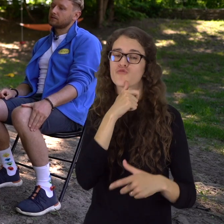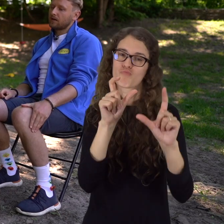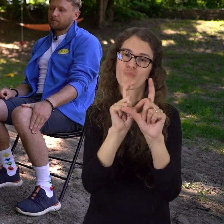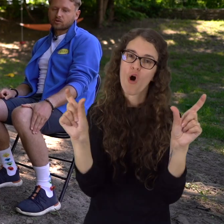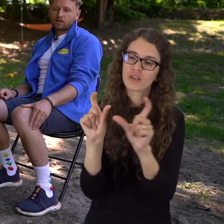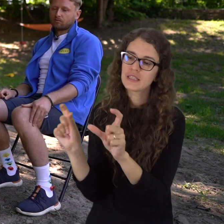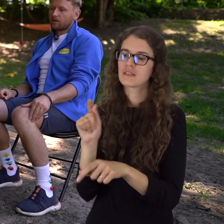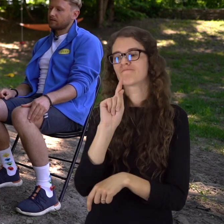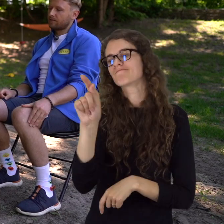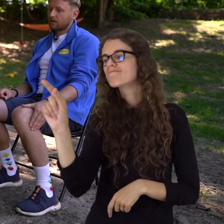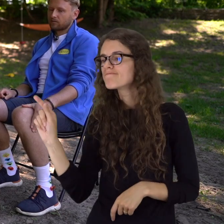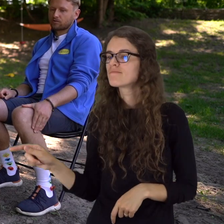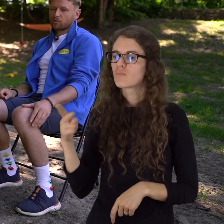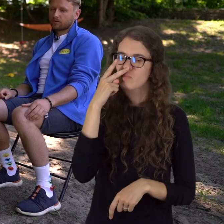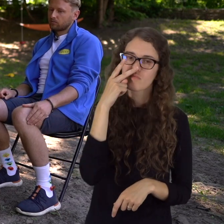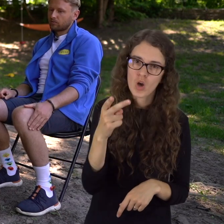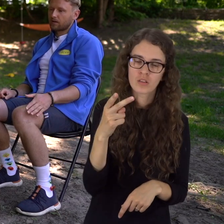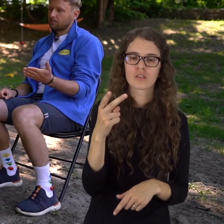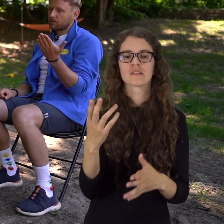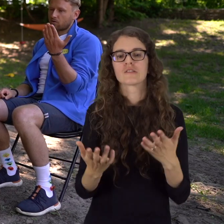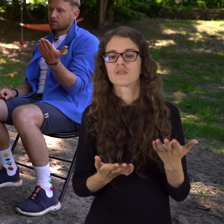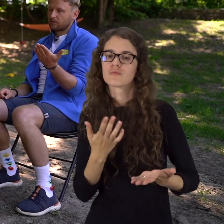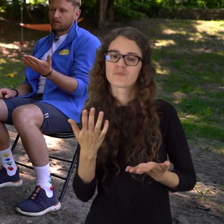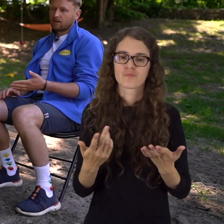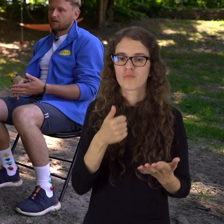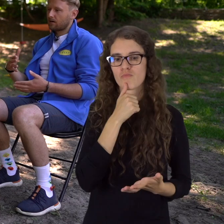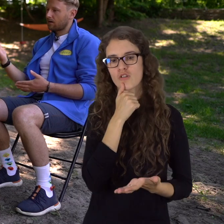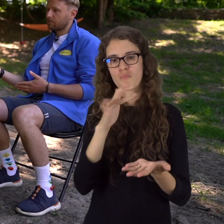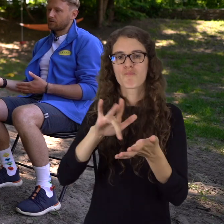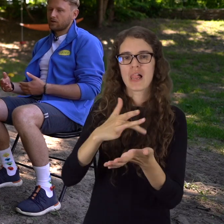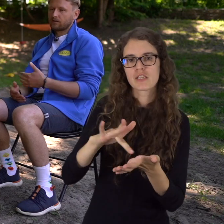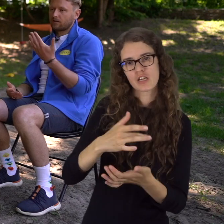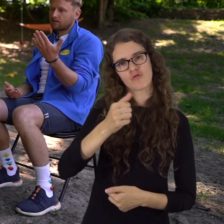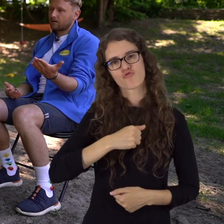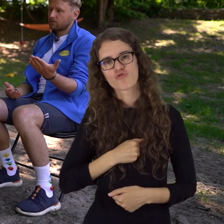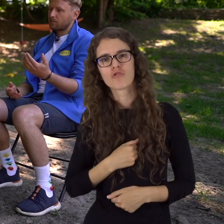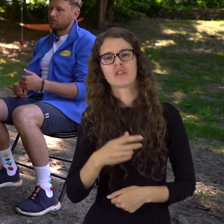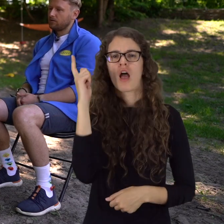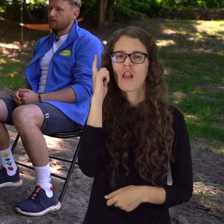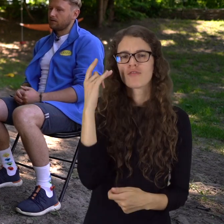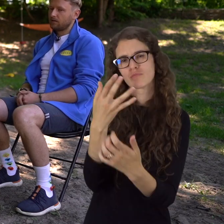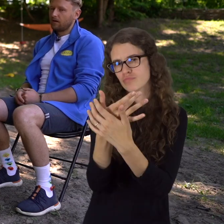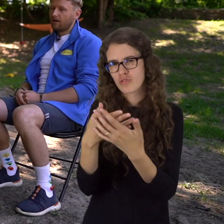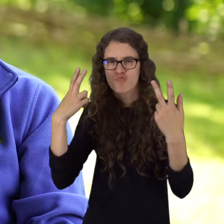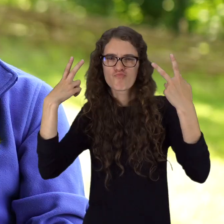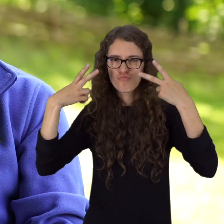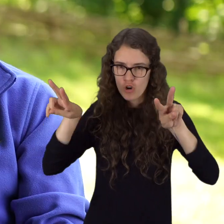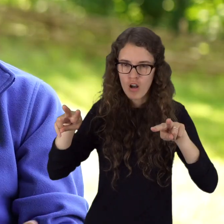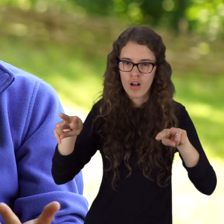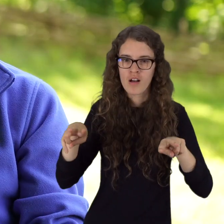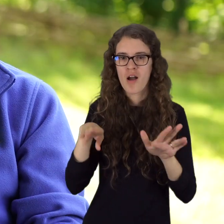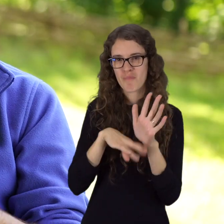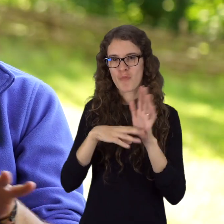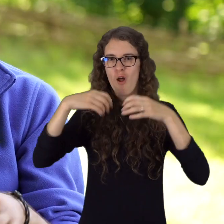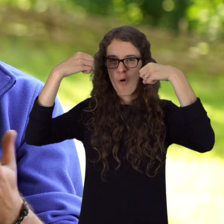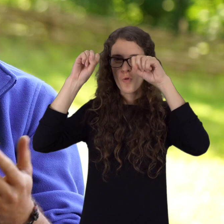mokykloje, taip, aš negaliu nuneigti fakto, kad šiuo metu turėdami kažkokį tai ar planšetę, ar išmanų įrenginį,